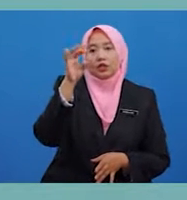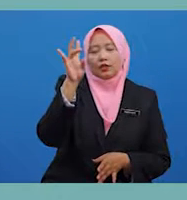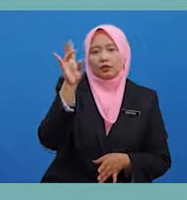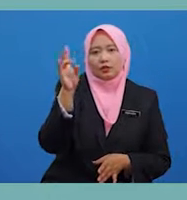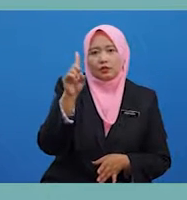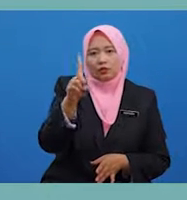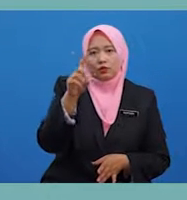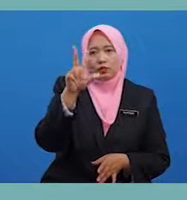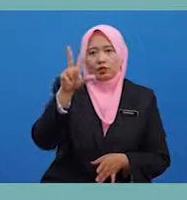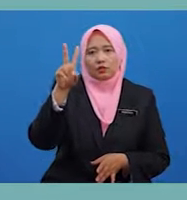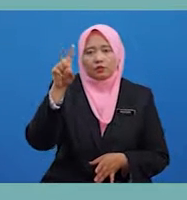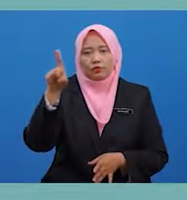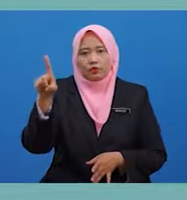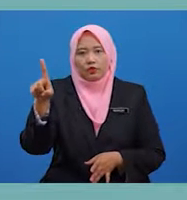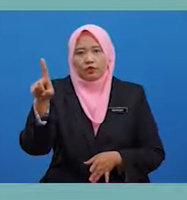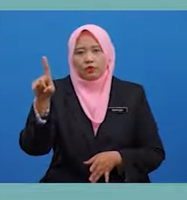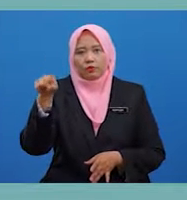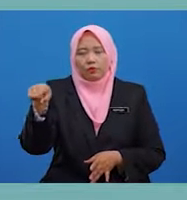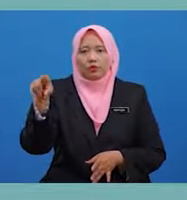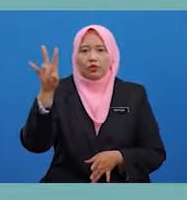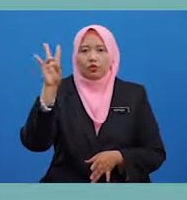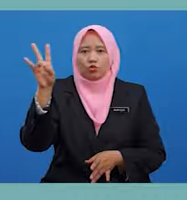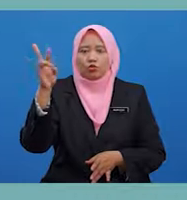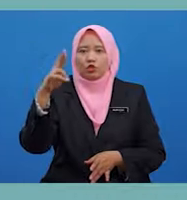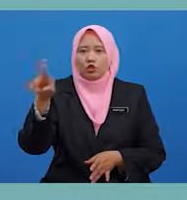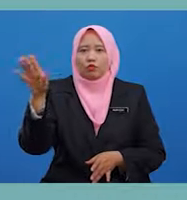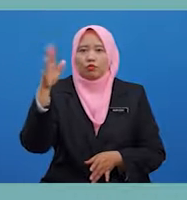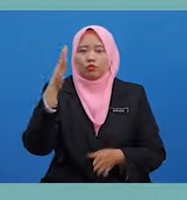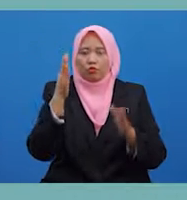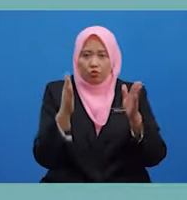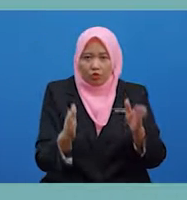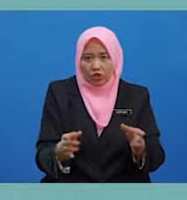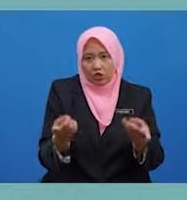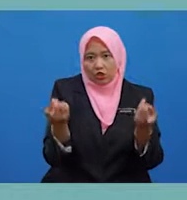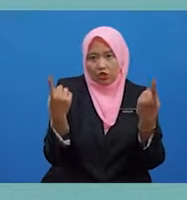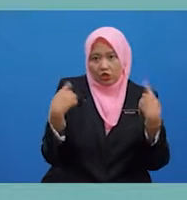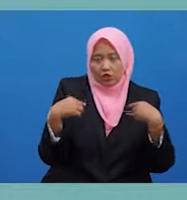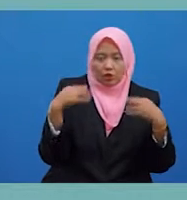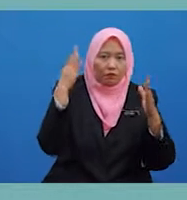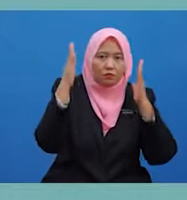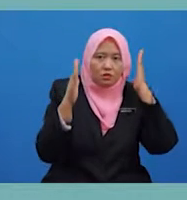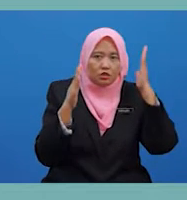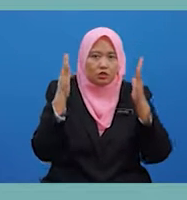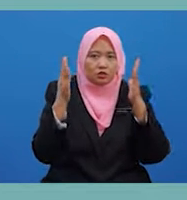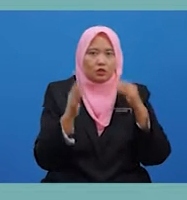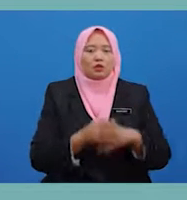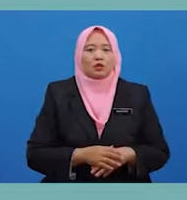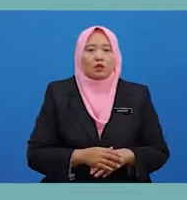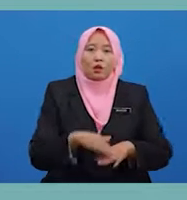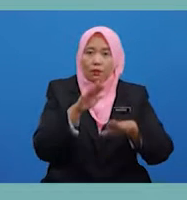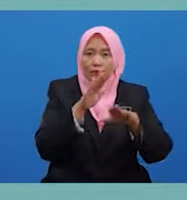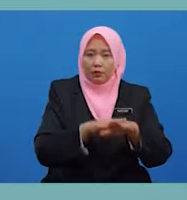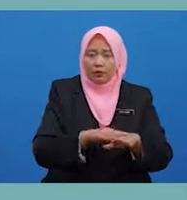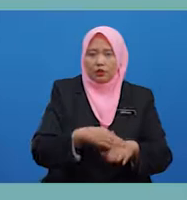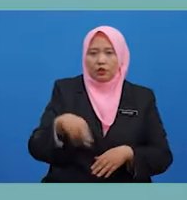131,700 orang pelancong dari Perancis telah mengunjungi negara ini dan pada tahun